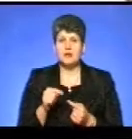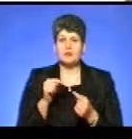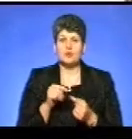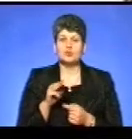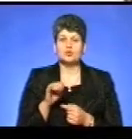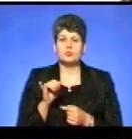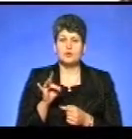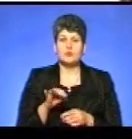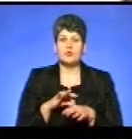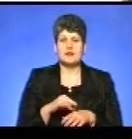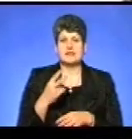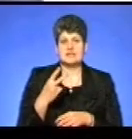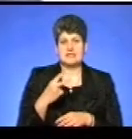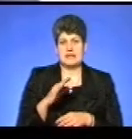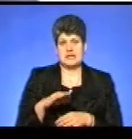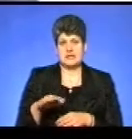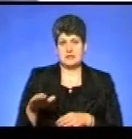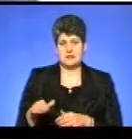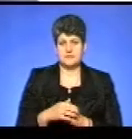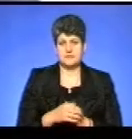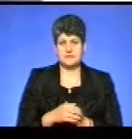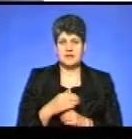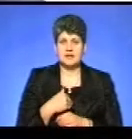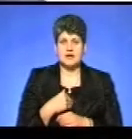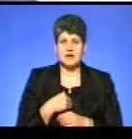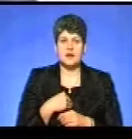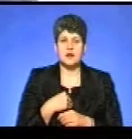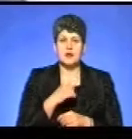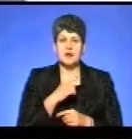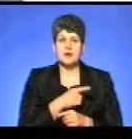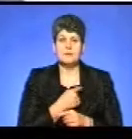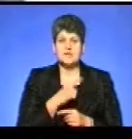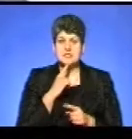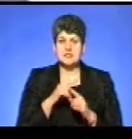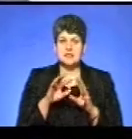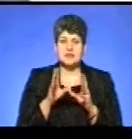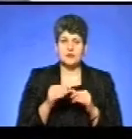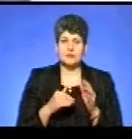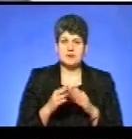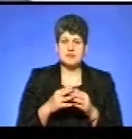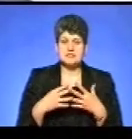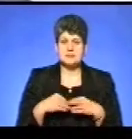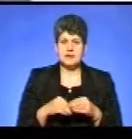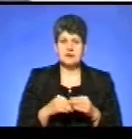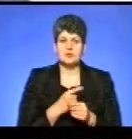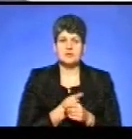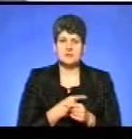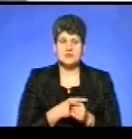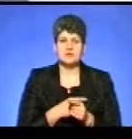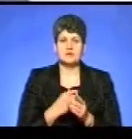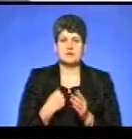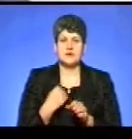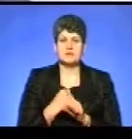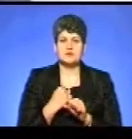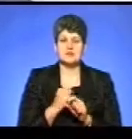туберкульозу провела 20 дітям. Я медсестра загальної практики сімейної медицини. Я працювала згідно протоколу